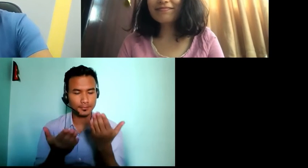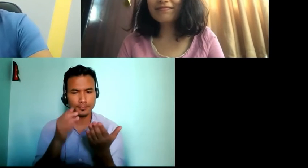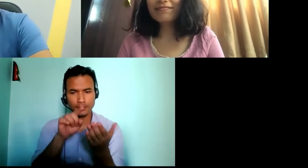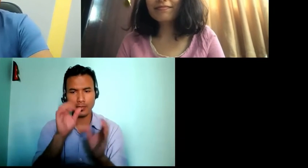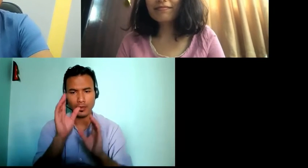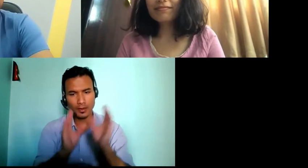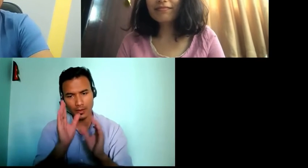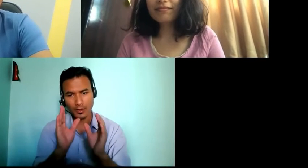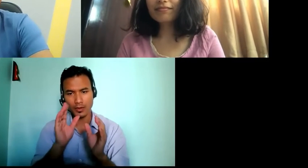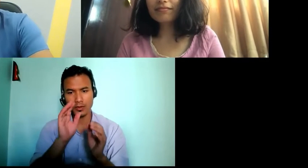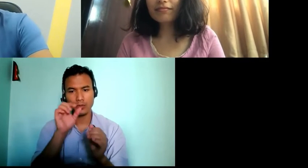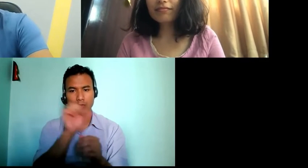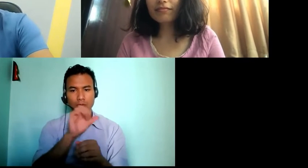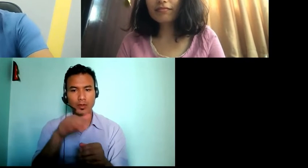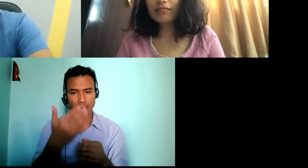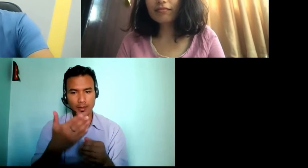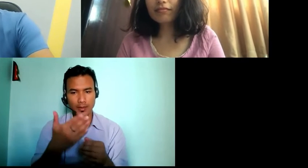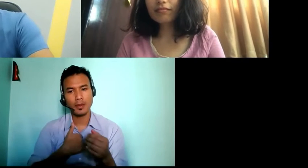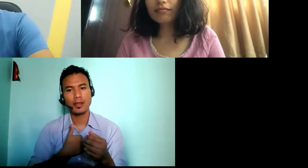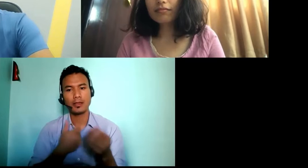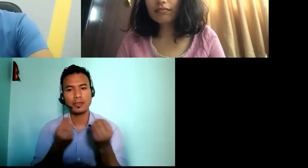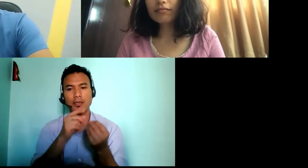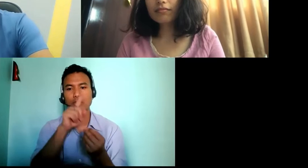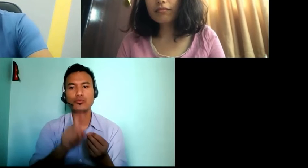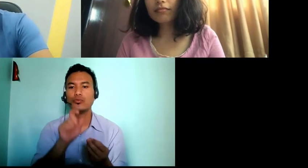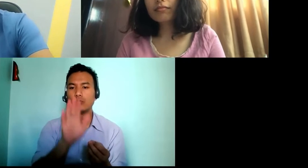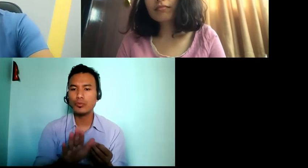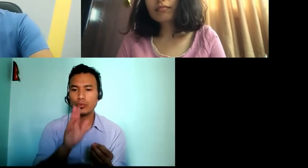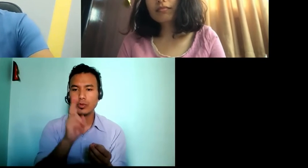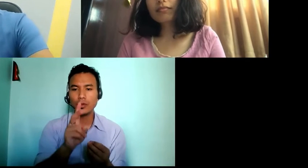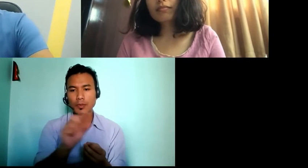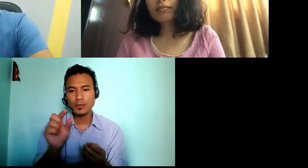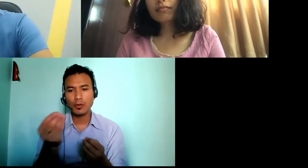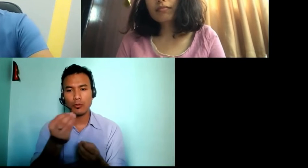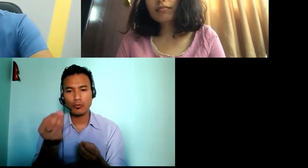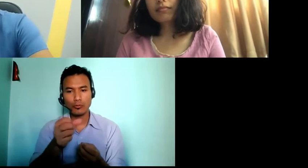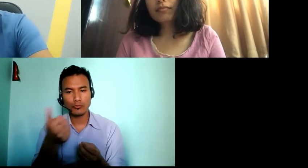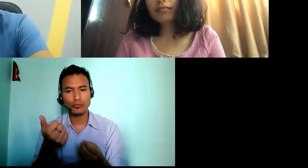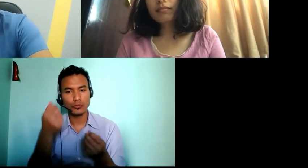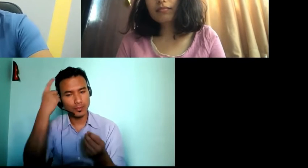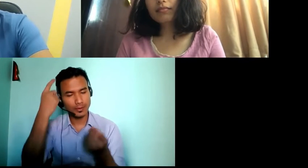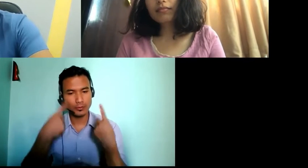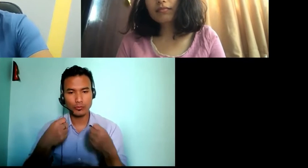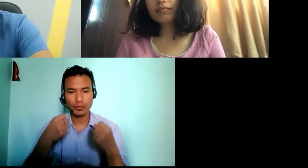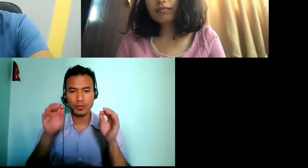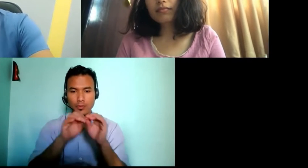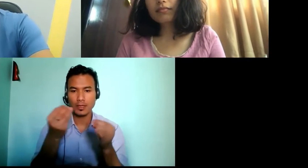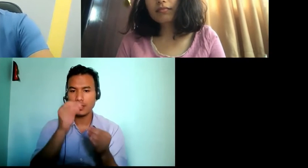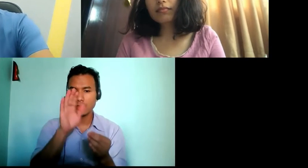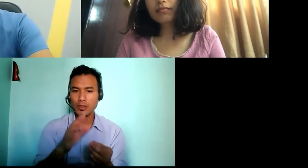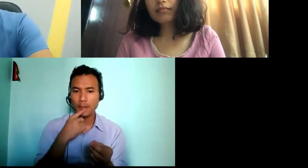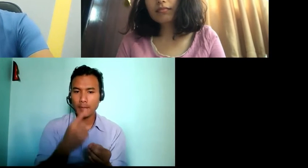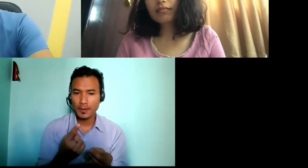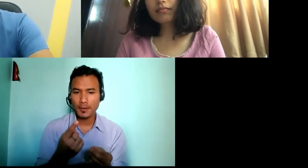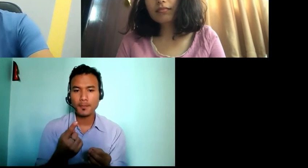यदि सुस्मिताजीलाई अथवा मलाई केही जिज्ञासाहरू छ अथवा यही सन्दर्भमा अरू अथवा कुनै मानसिक स्वास्थ्यसँग सम्बन्धित केही छ भने चाहिँ तपाईँले